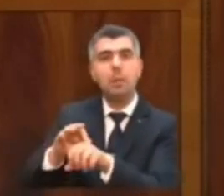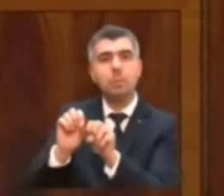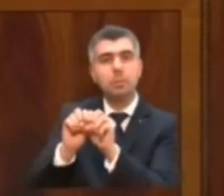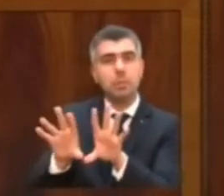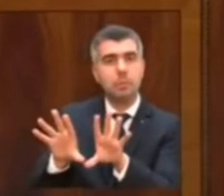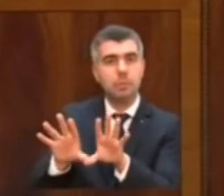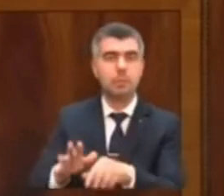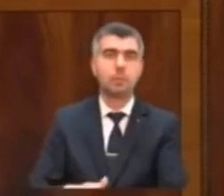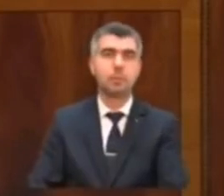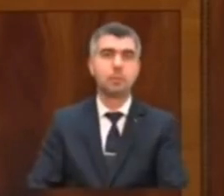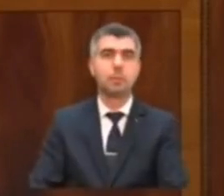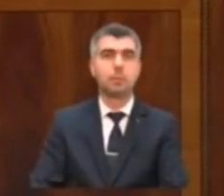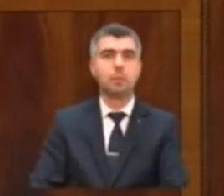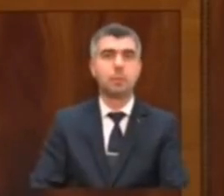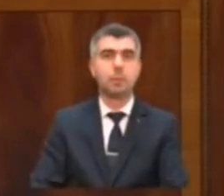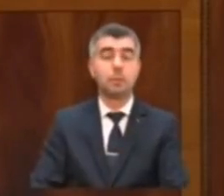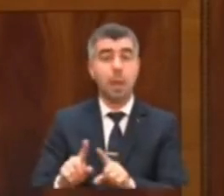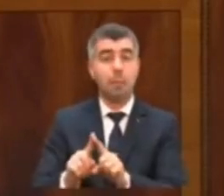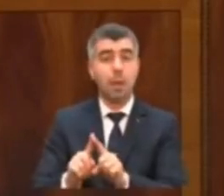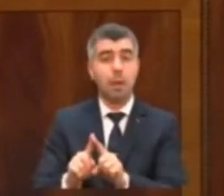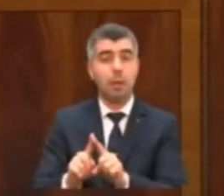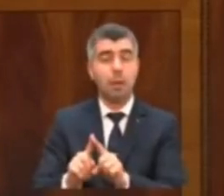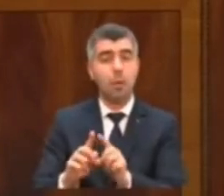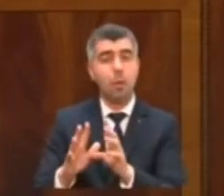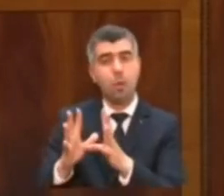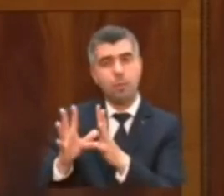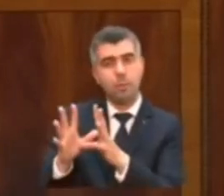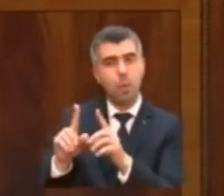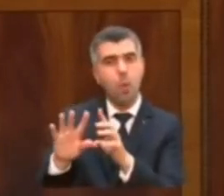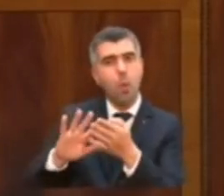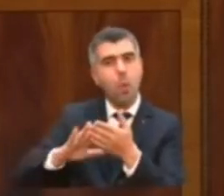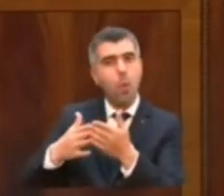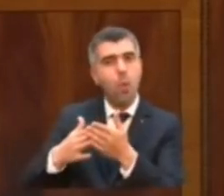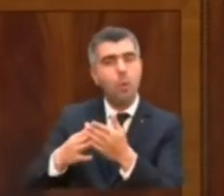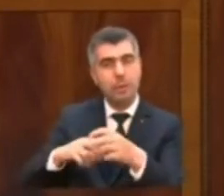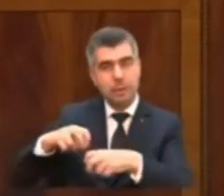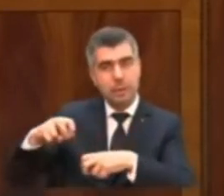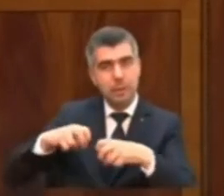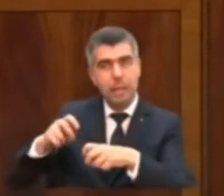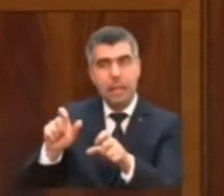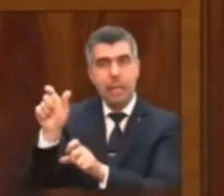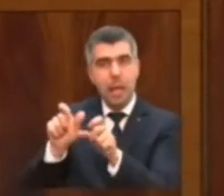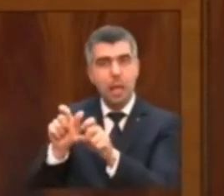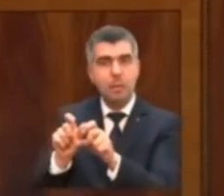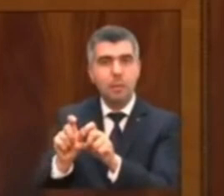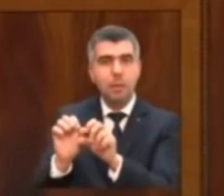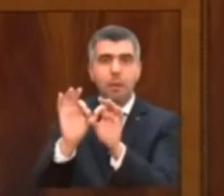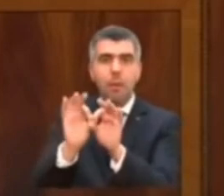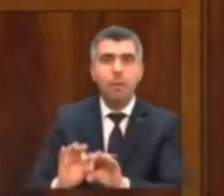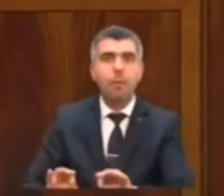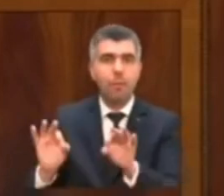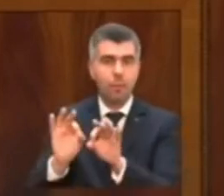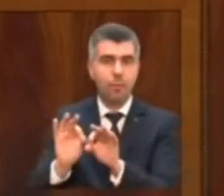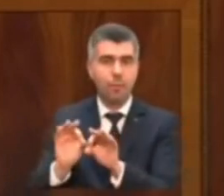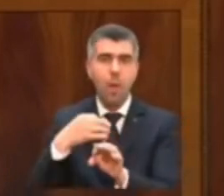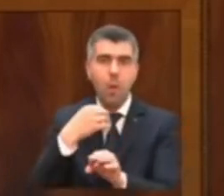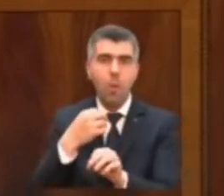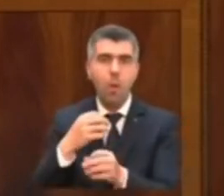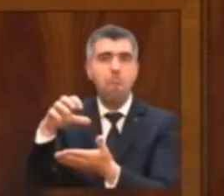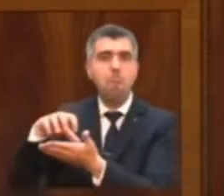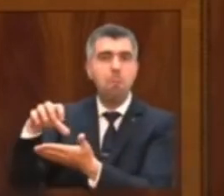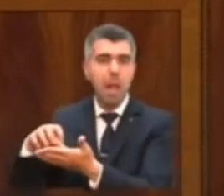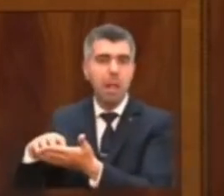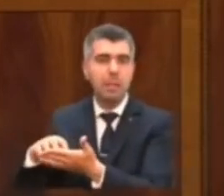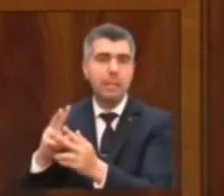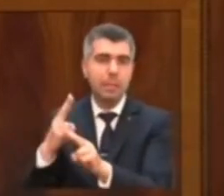فلذلك خصنا نقصوا الحركية ديال الناس. التجربة الدولية الآن، الدولية الآن، دابا بلا ما نهضر في الدول، أنا ما كنبغيش نهضر في الأسماء